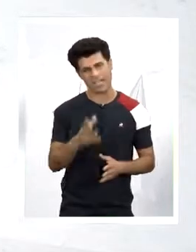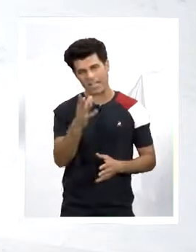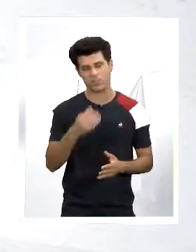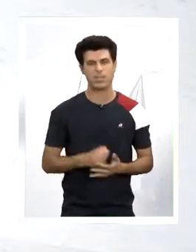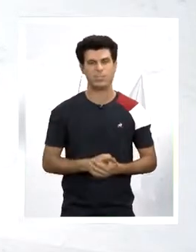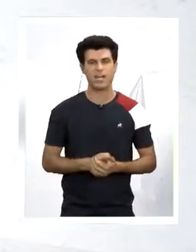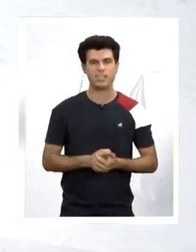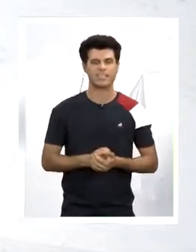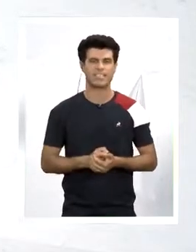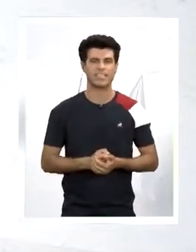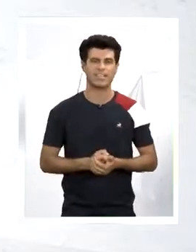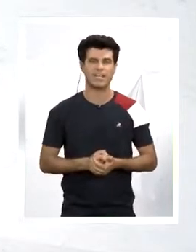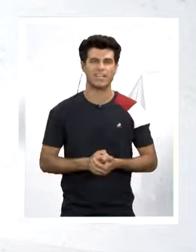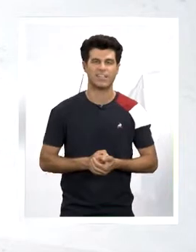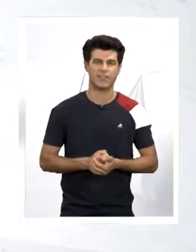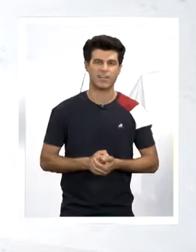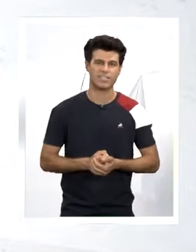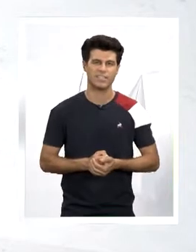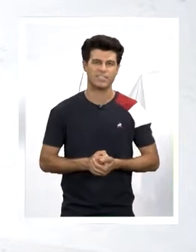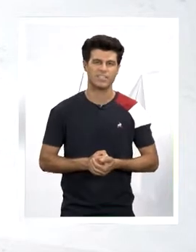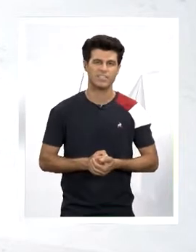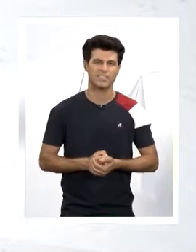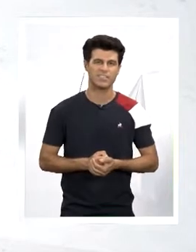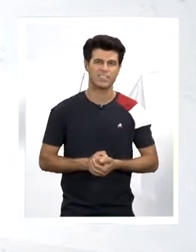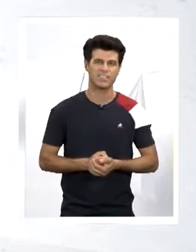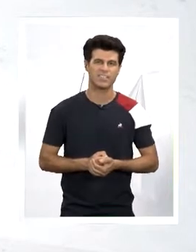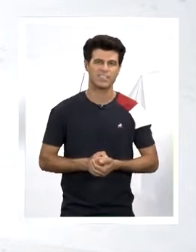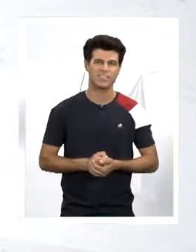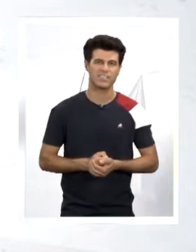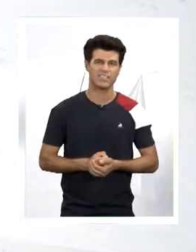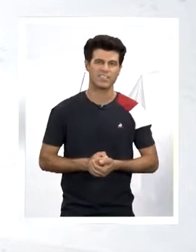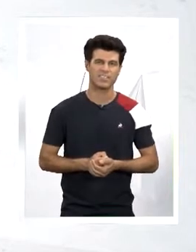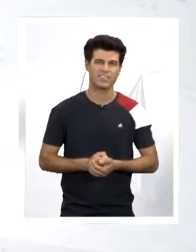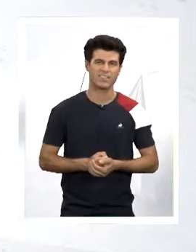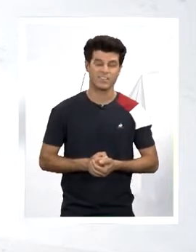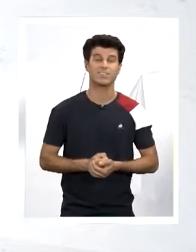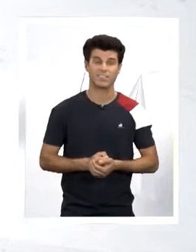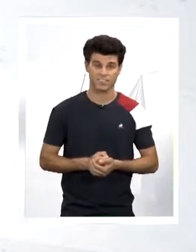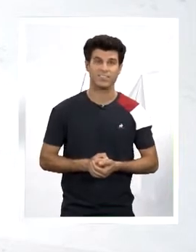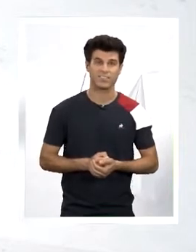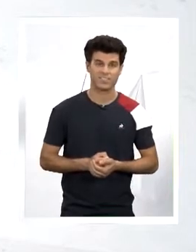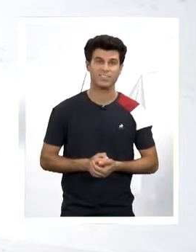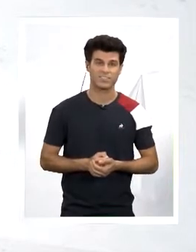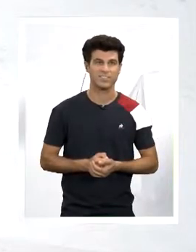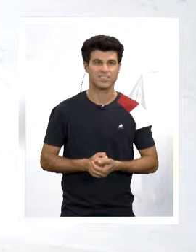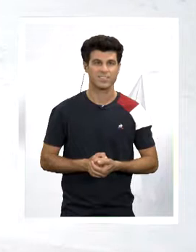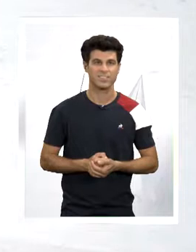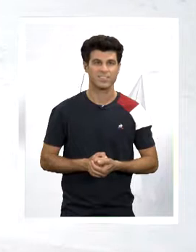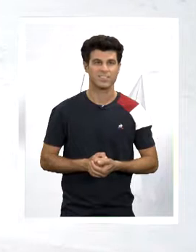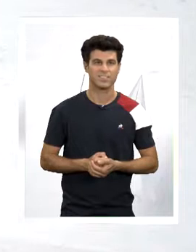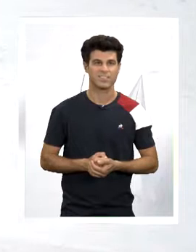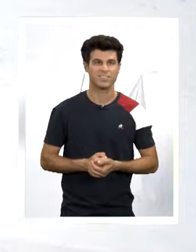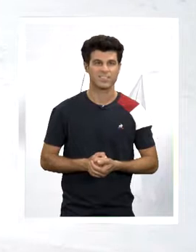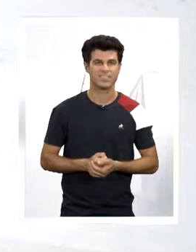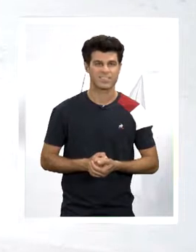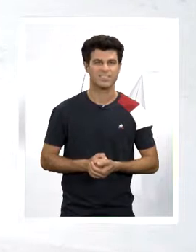שרלה, זה היה יוזמה שלך להתחיל את הדבר הזה? הם עשו בעבר את של אדם, האבא שלהם, ואמרתי,